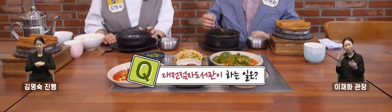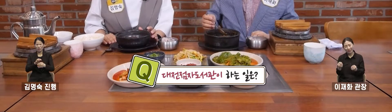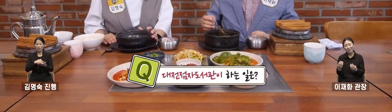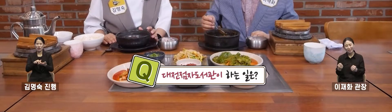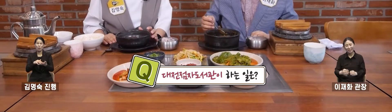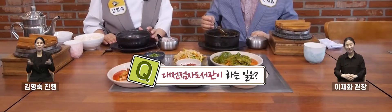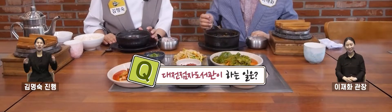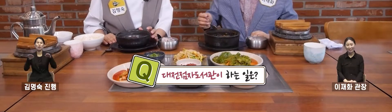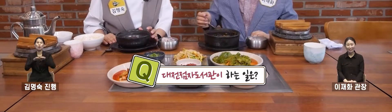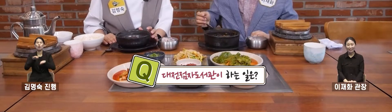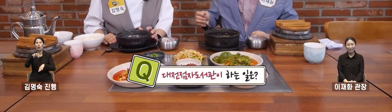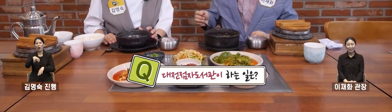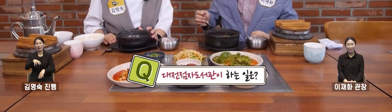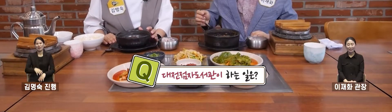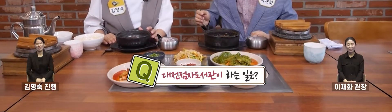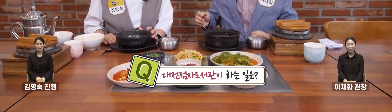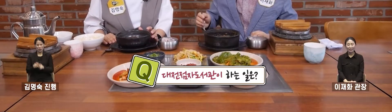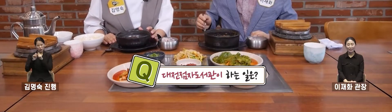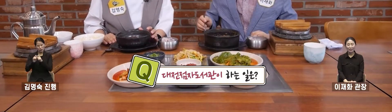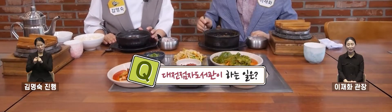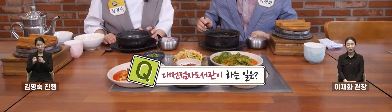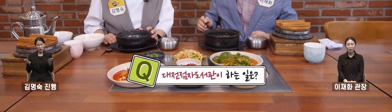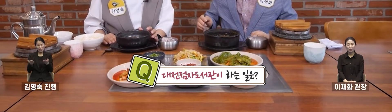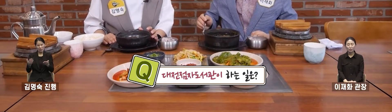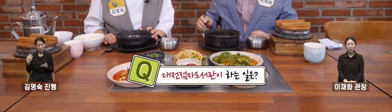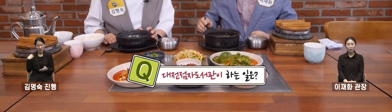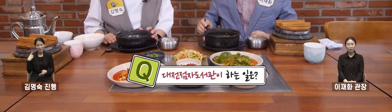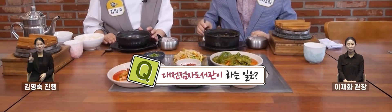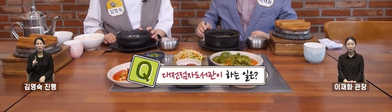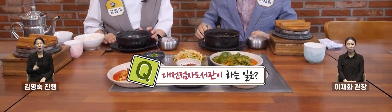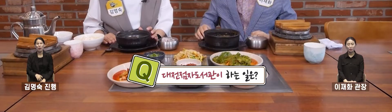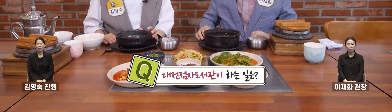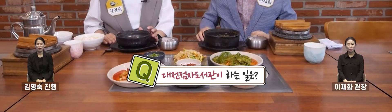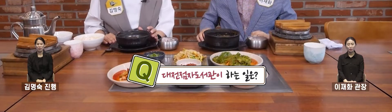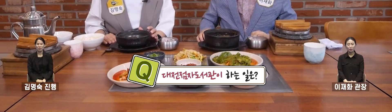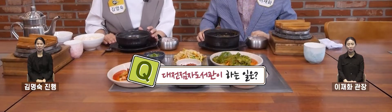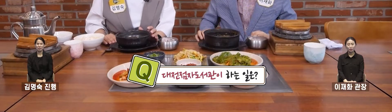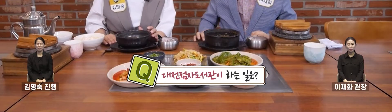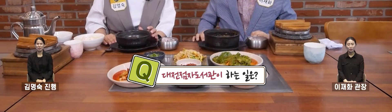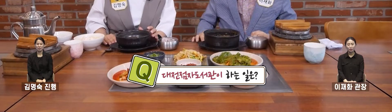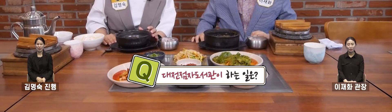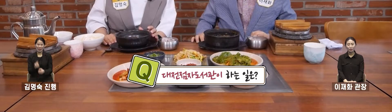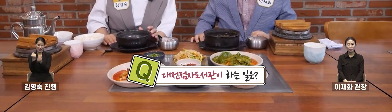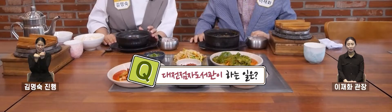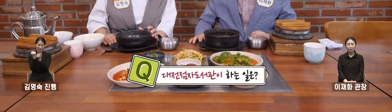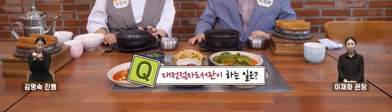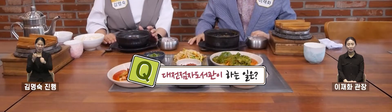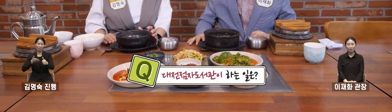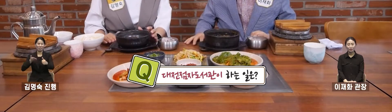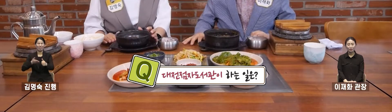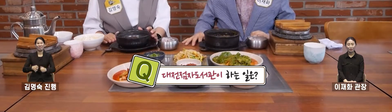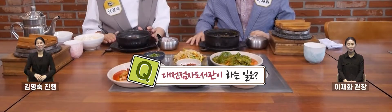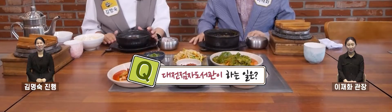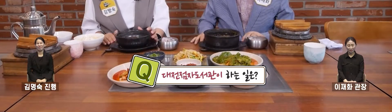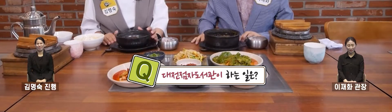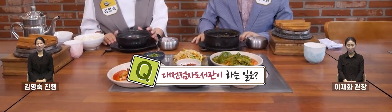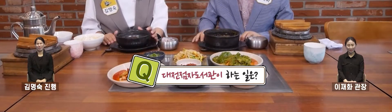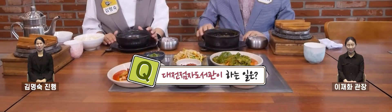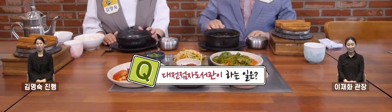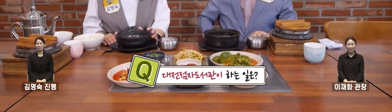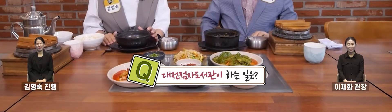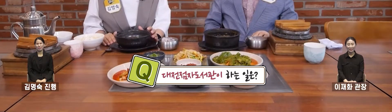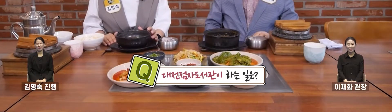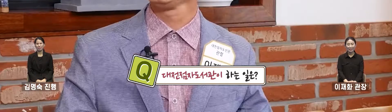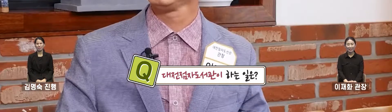대전 점자도서관이 구체적으로 어떤 일을 하는 것인지 어떤 것인지 좀 설명을 좀 해주시면 좋을 것